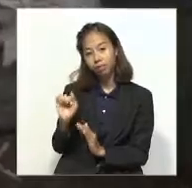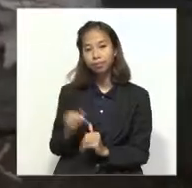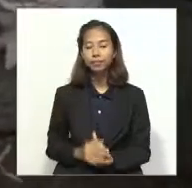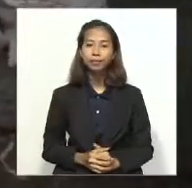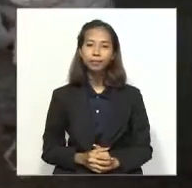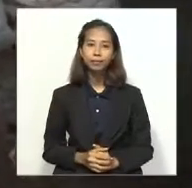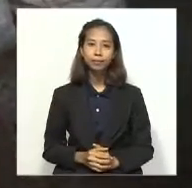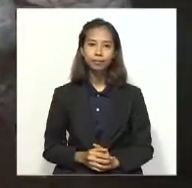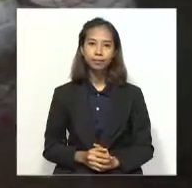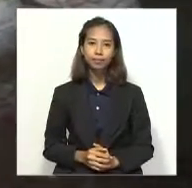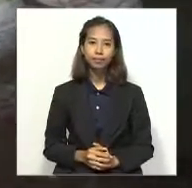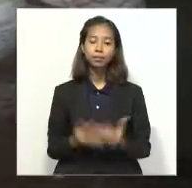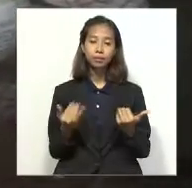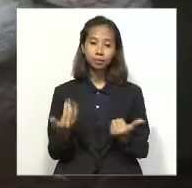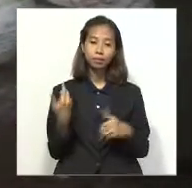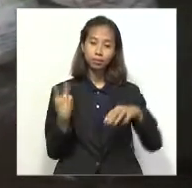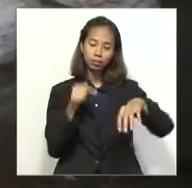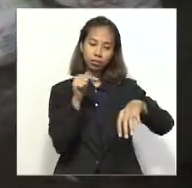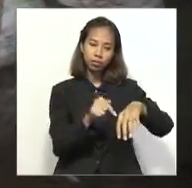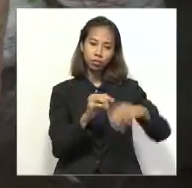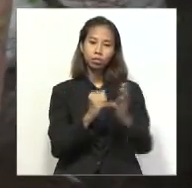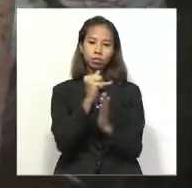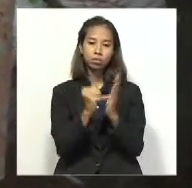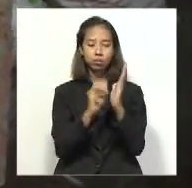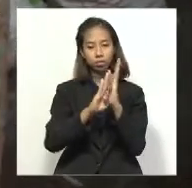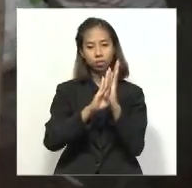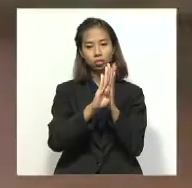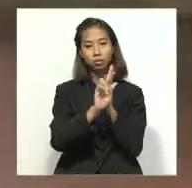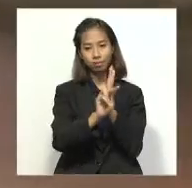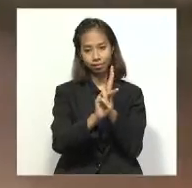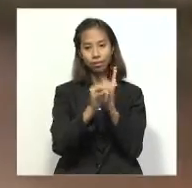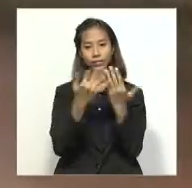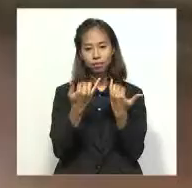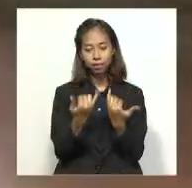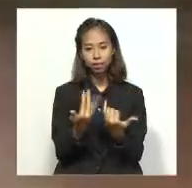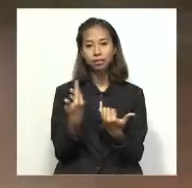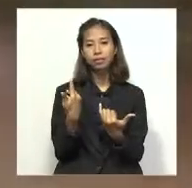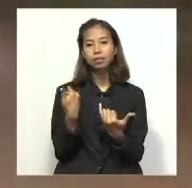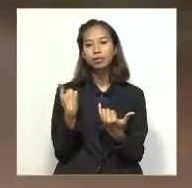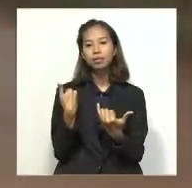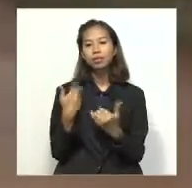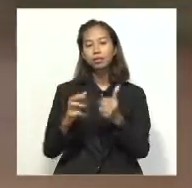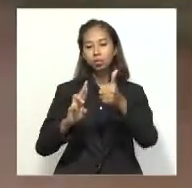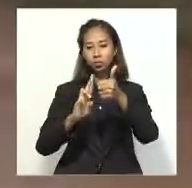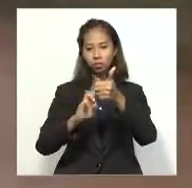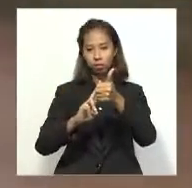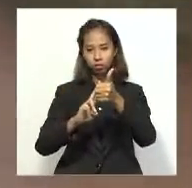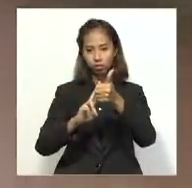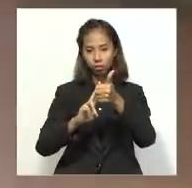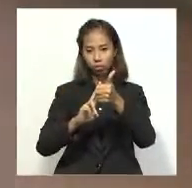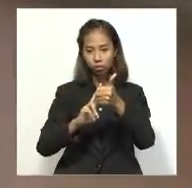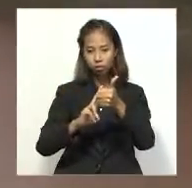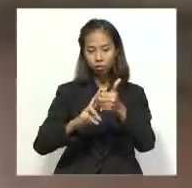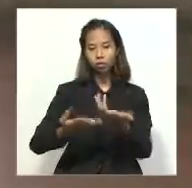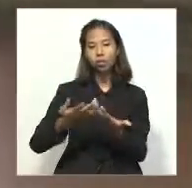ยค่ะ ส่วนอีกหนึ่งพื้นที่นะครับก็คือที่จังหวัดบึงกาฬนะครับพันเอกสุพัฒน์ชูตินันนะครับรองผู้บังคับการก